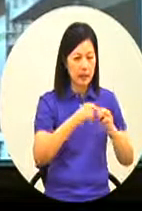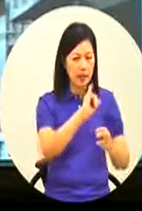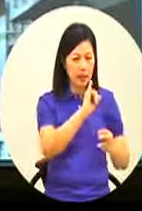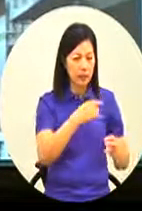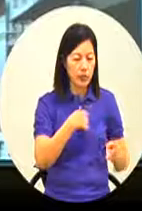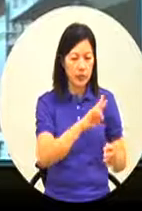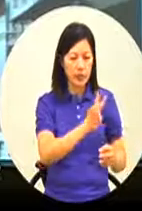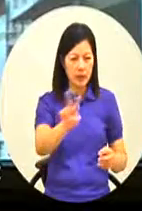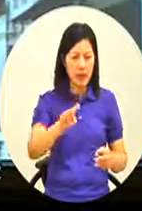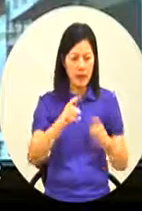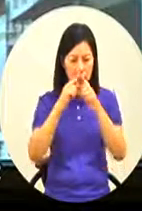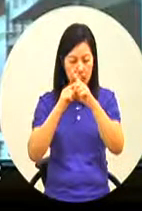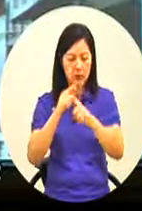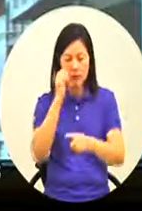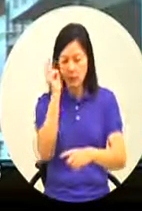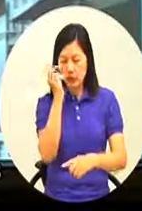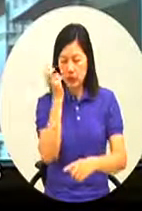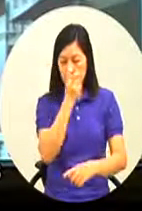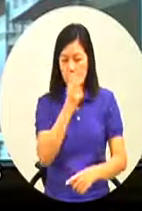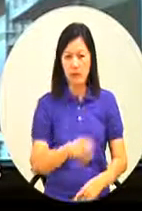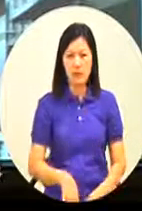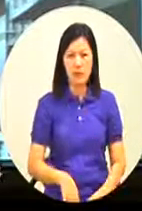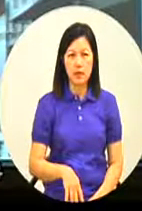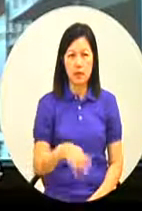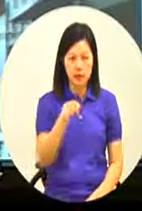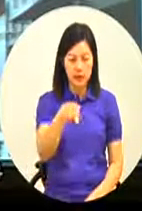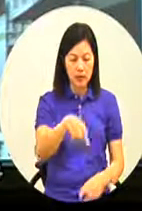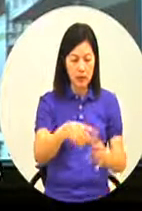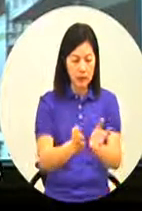对这两个议题是不是再请局长再做一个回应。